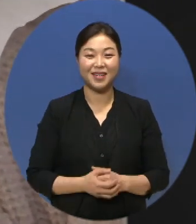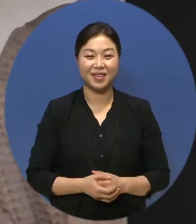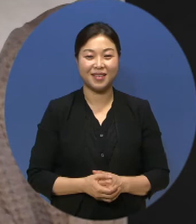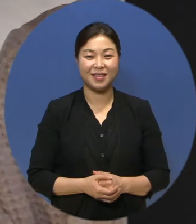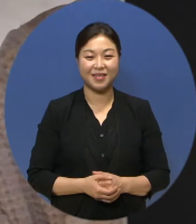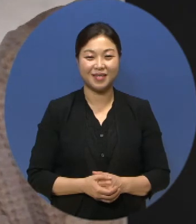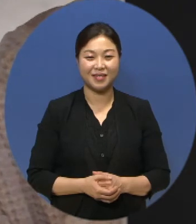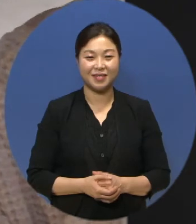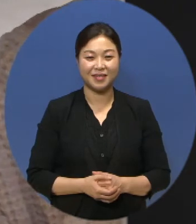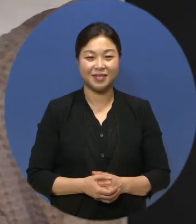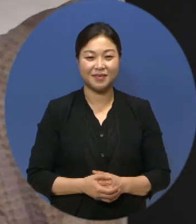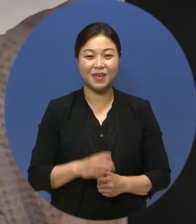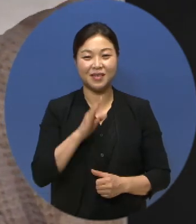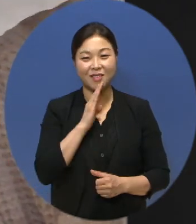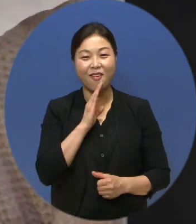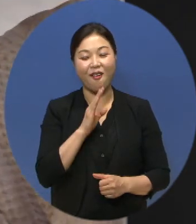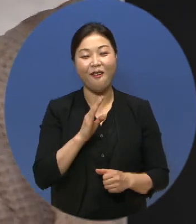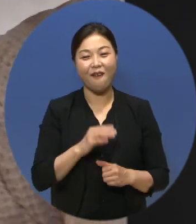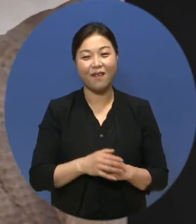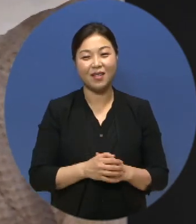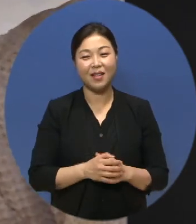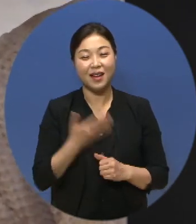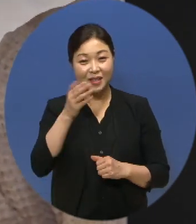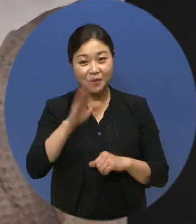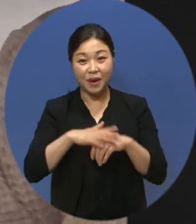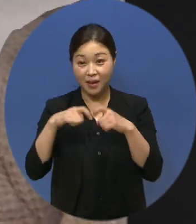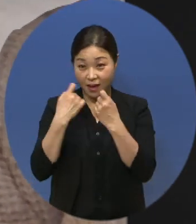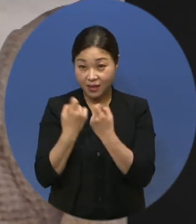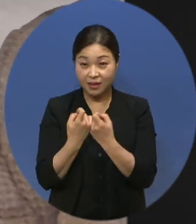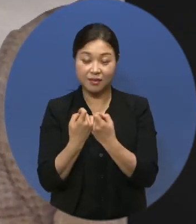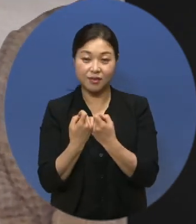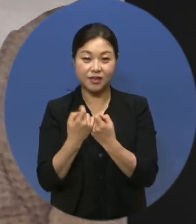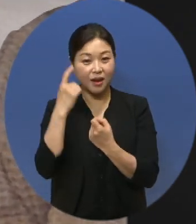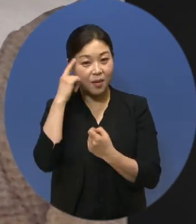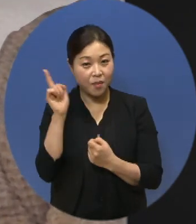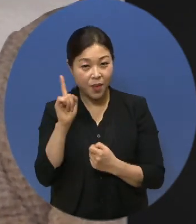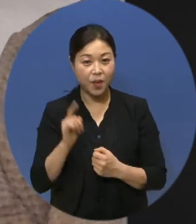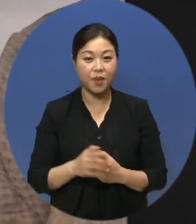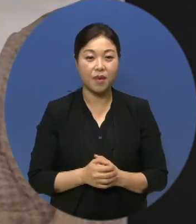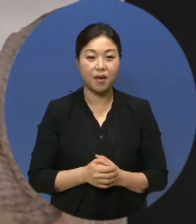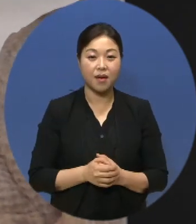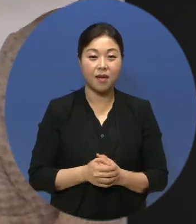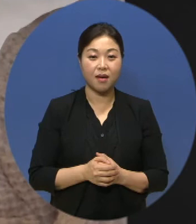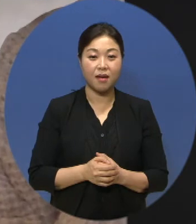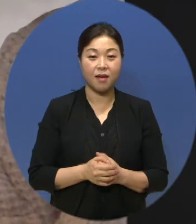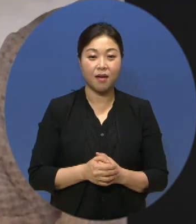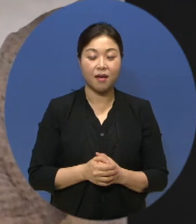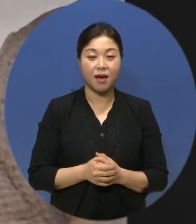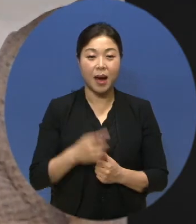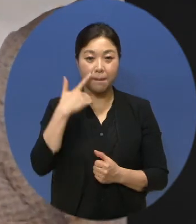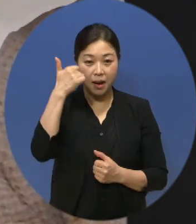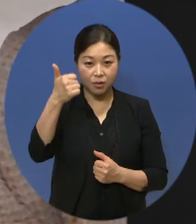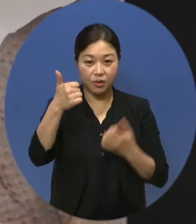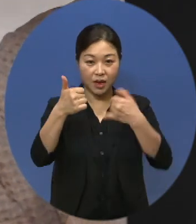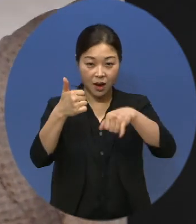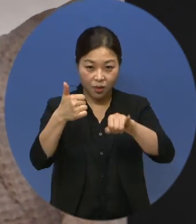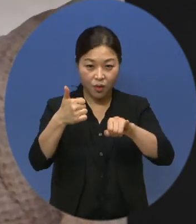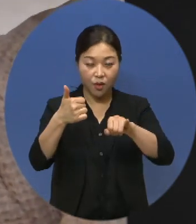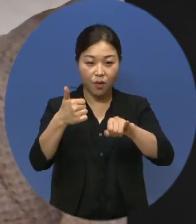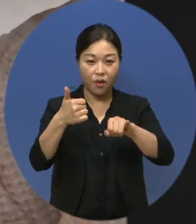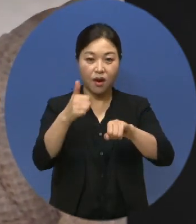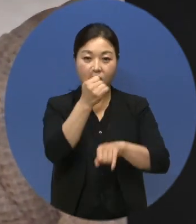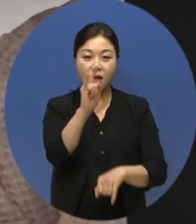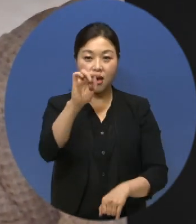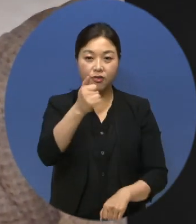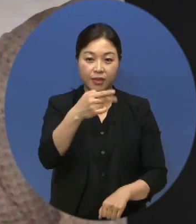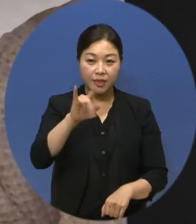네 명장면이긴 한데 저 개인적으로는 네. 둘이 그 해운대 바다에서 사진을 찍으려고 둘이서